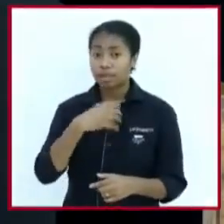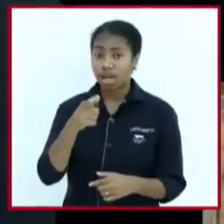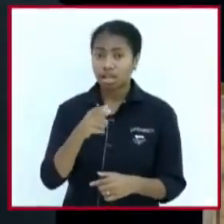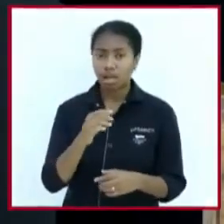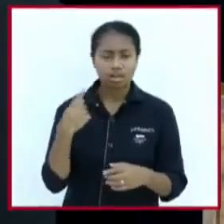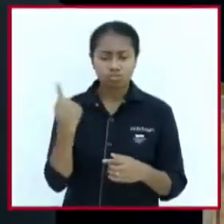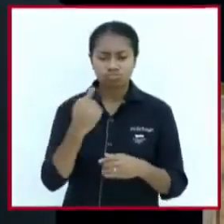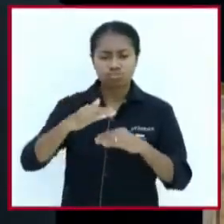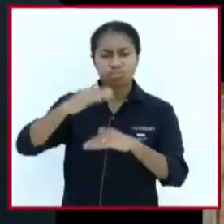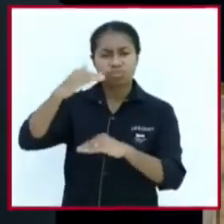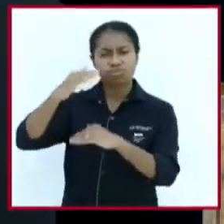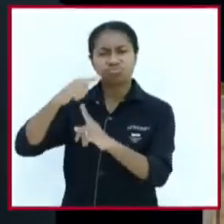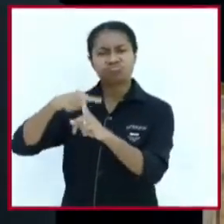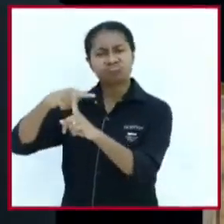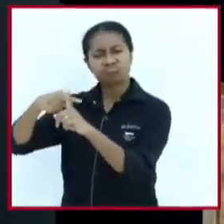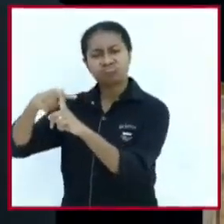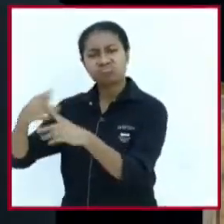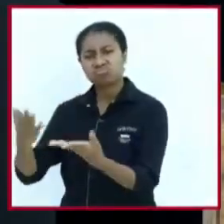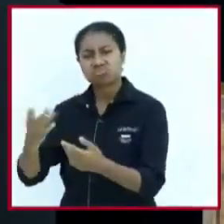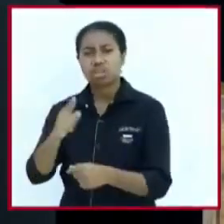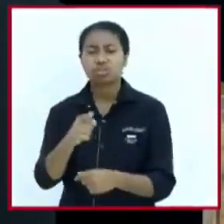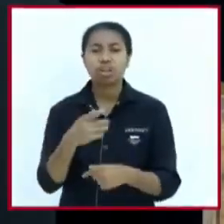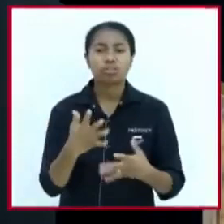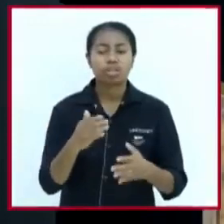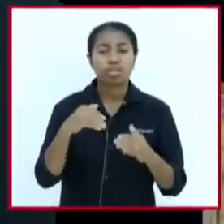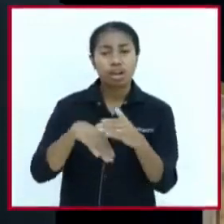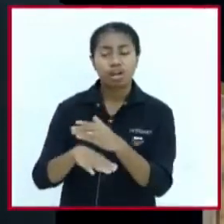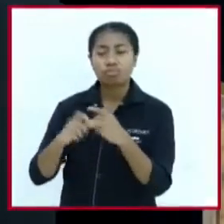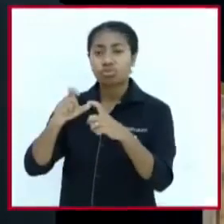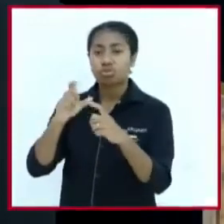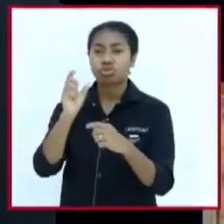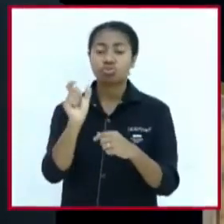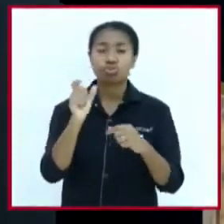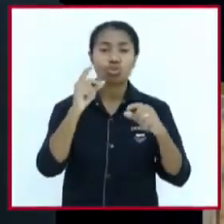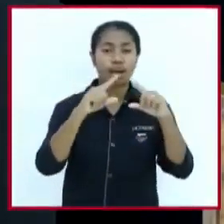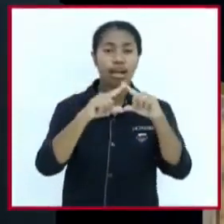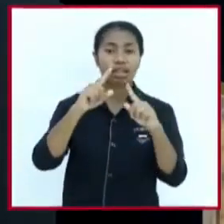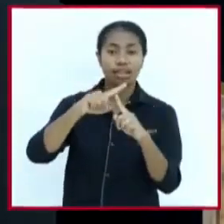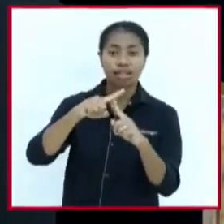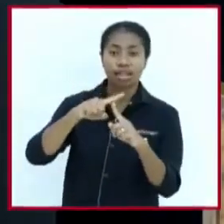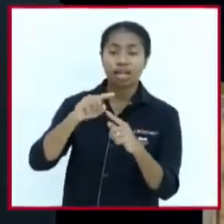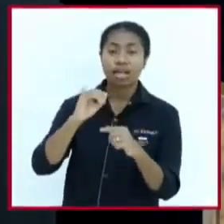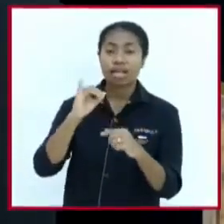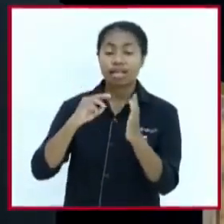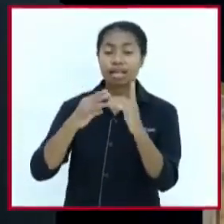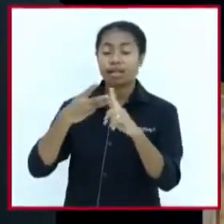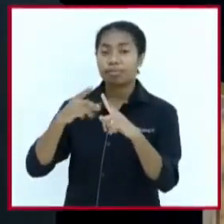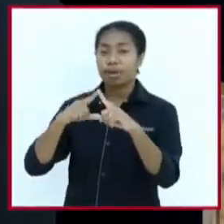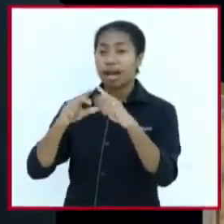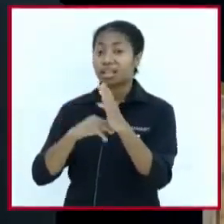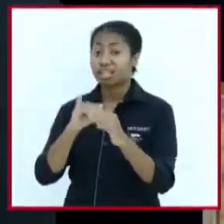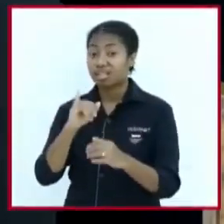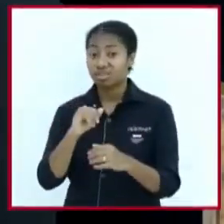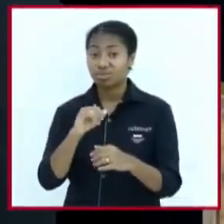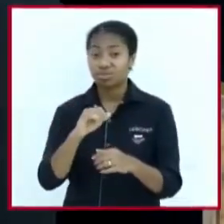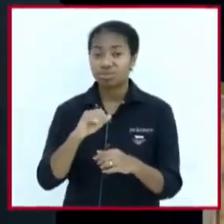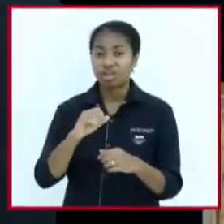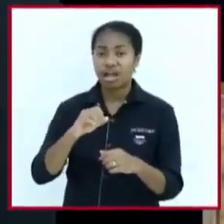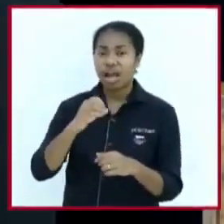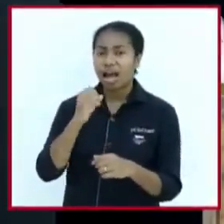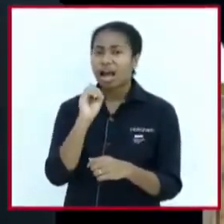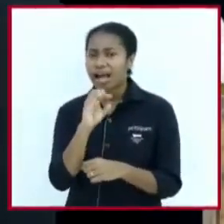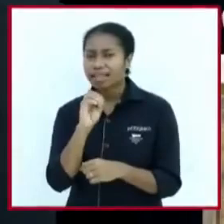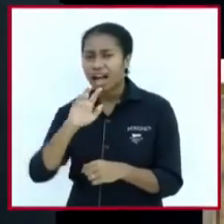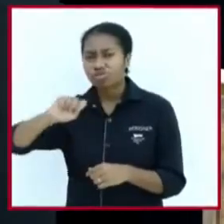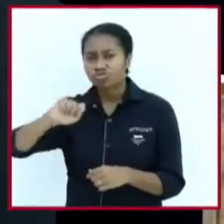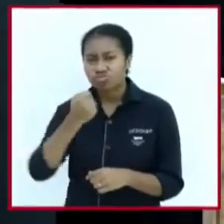lebih nah Itulah sebabnya di dalam surat Ibrani kata kuncinya tuh adalah lebih Coba